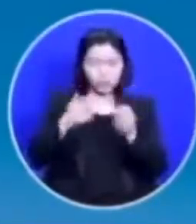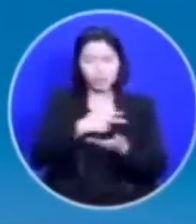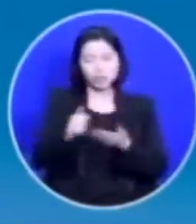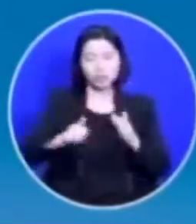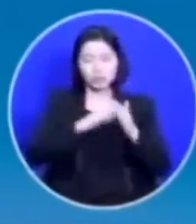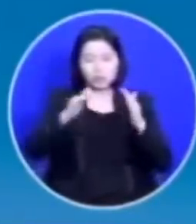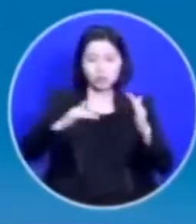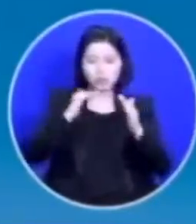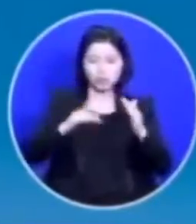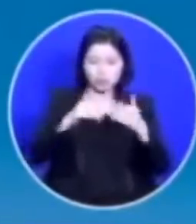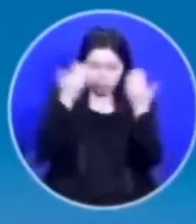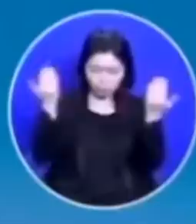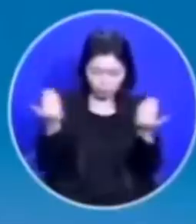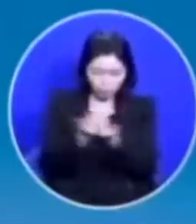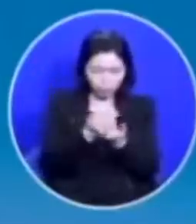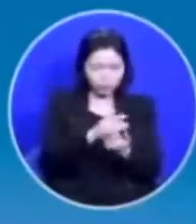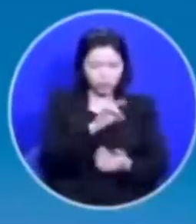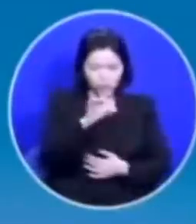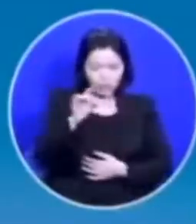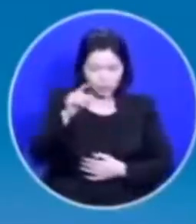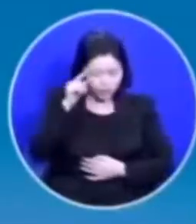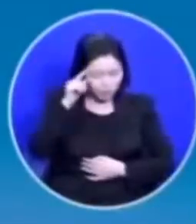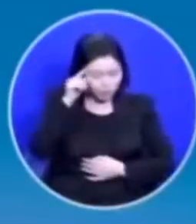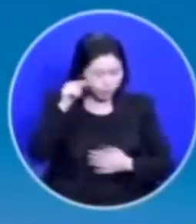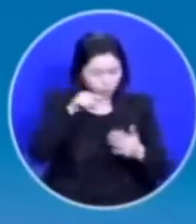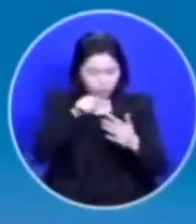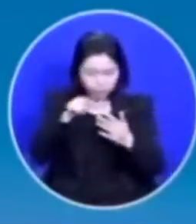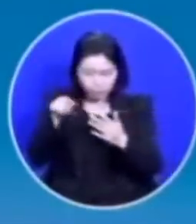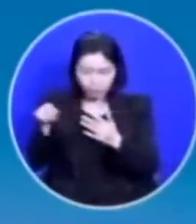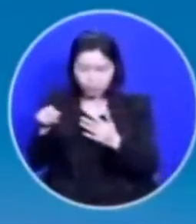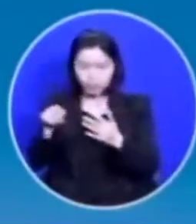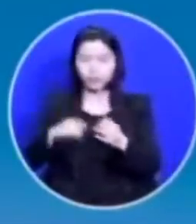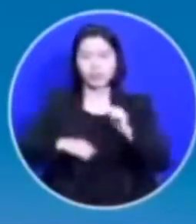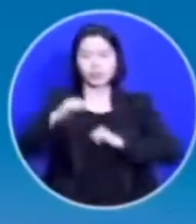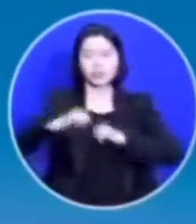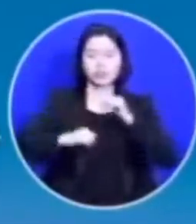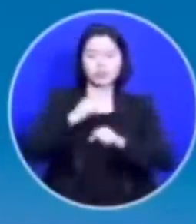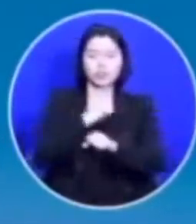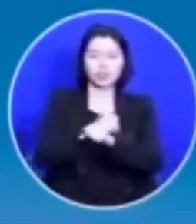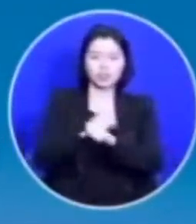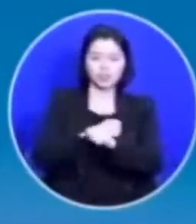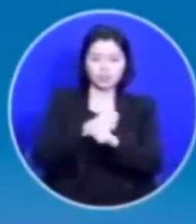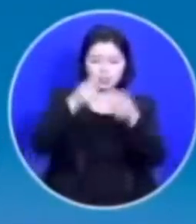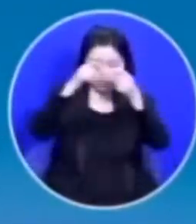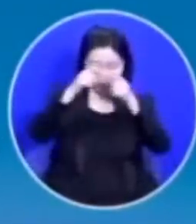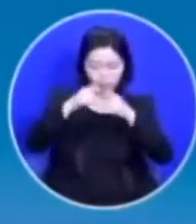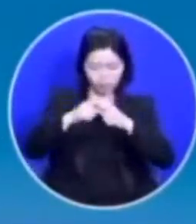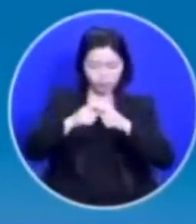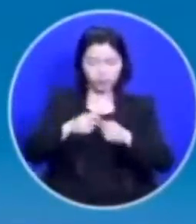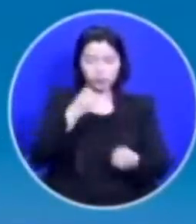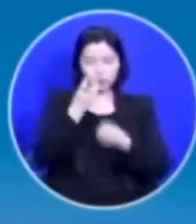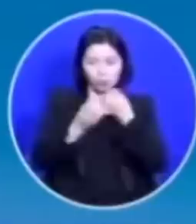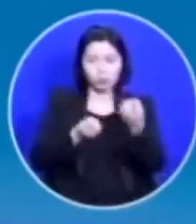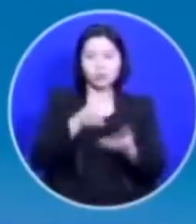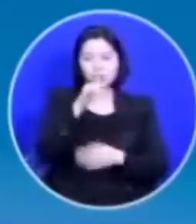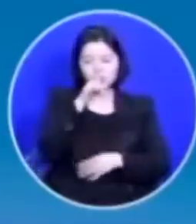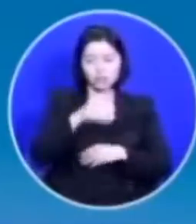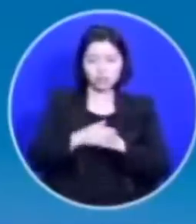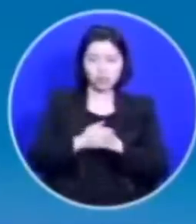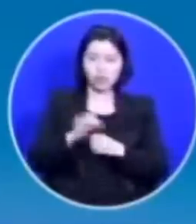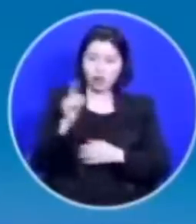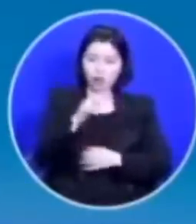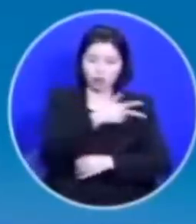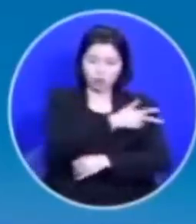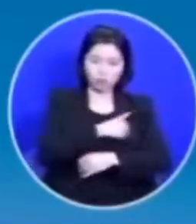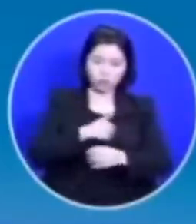모든 문제의 간섭에 오시고 역사하시는 것을 구구절절이 고백하고 계십니다 어느